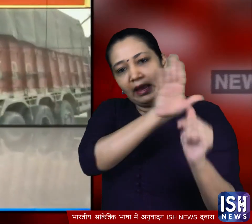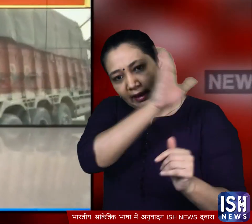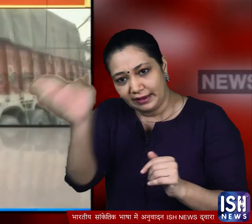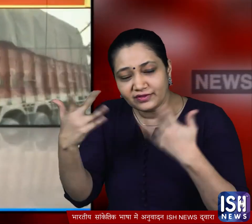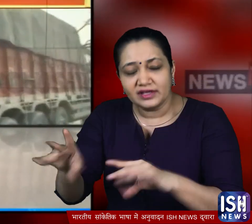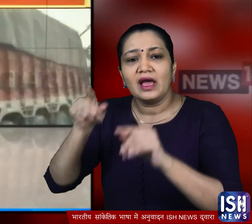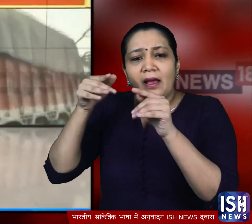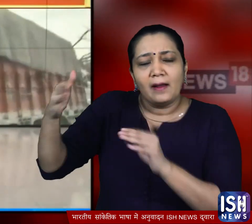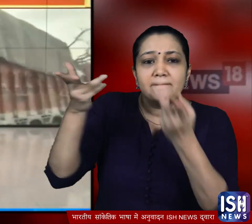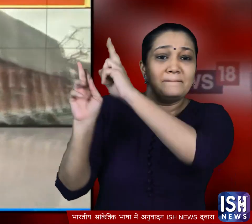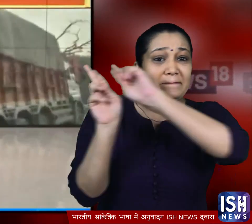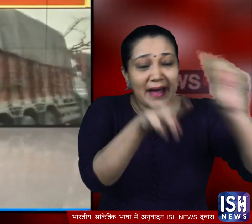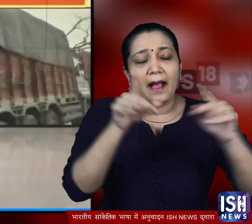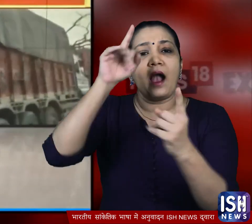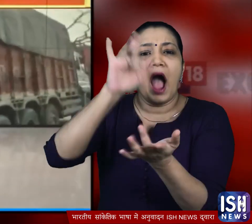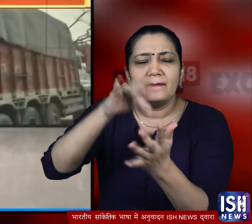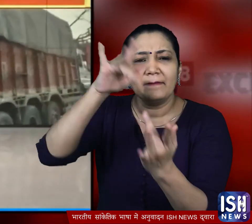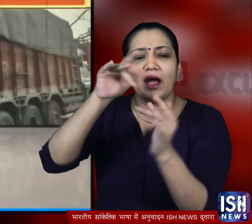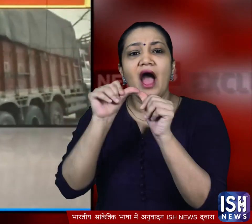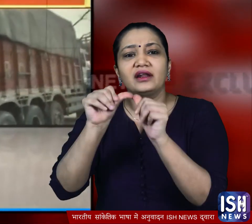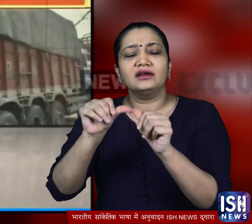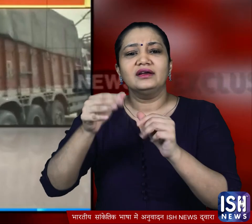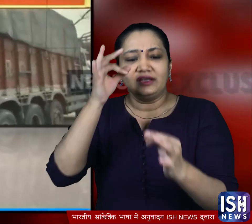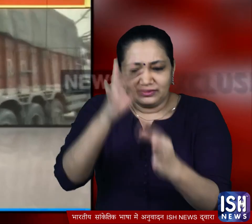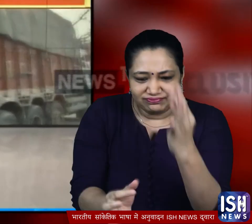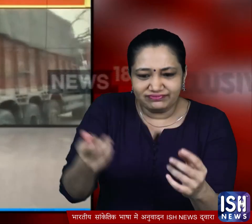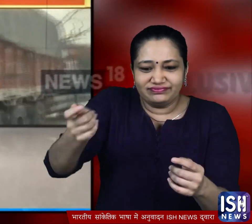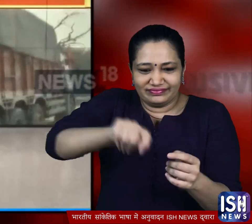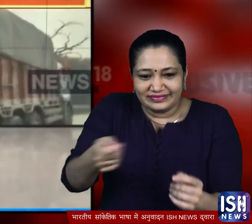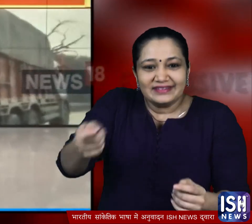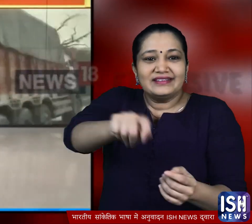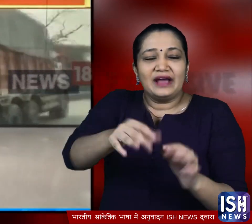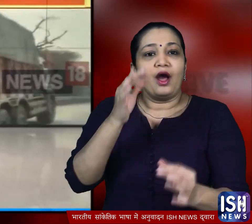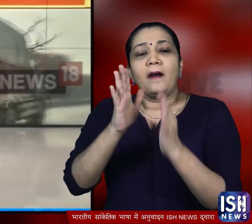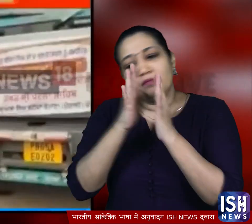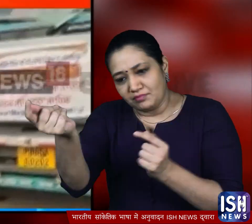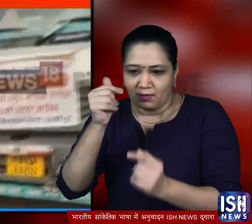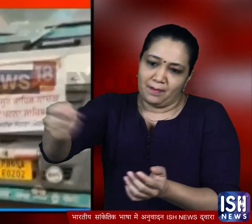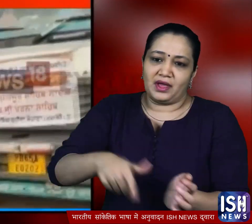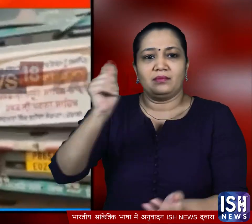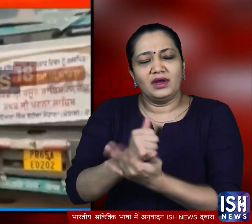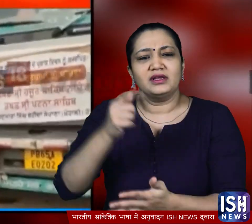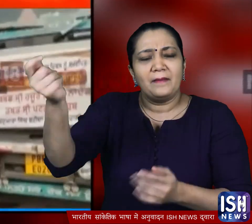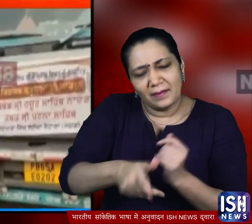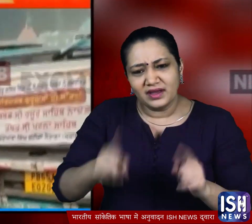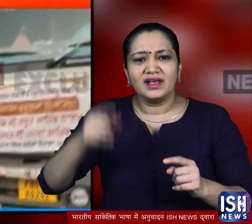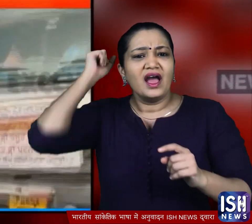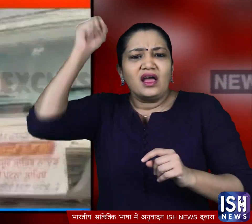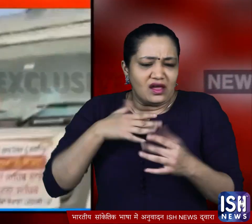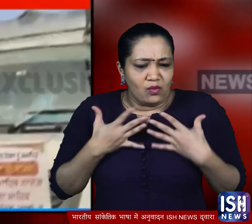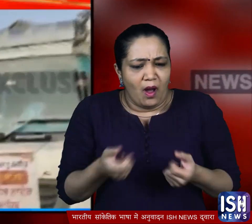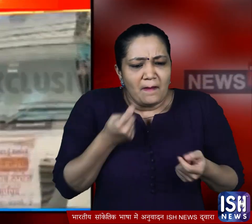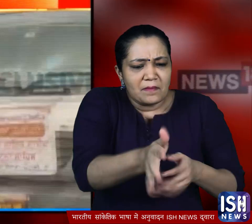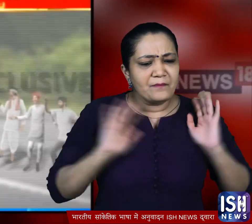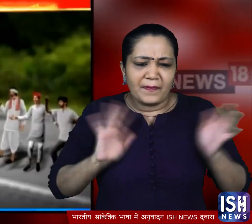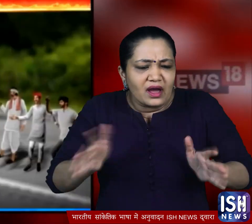जाते वक्त आरा में कुछ लोगों ने उन्हें रोक लिया और यज्ञ के नाम पर जबरन चंदा मांगने लगे। लेकिन जब उन्होंने चंदा देने